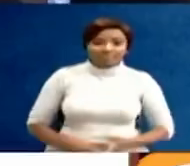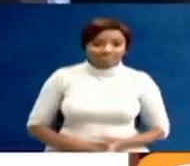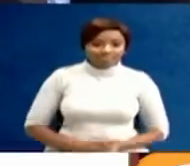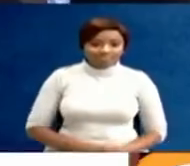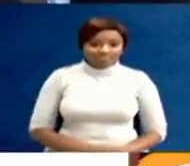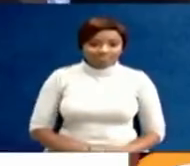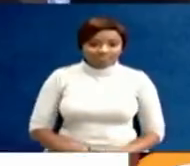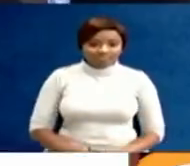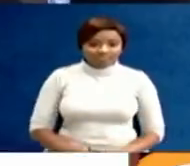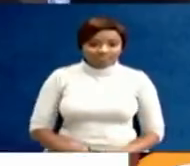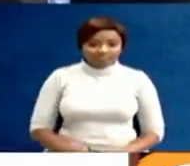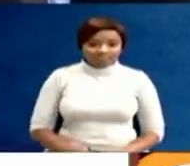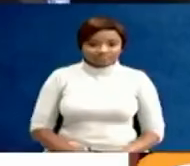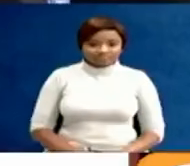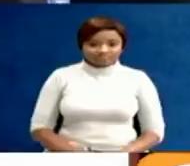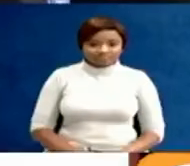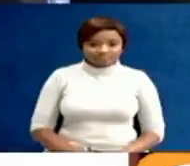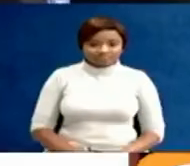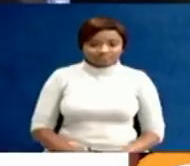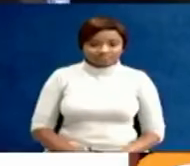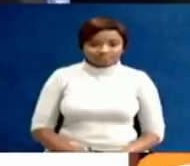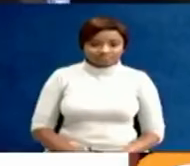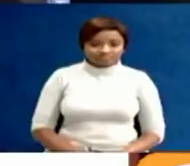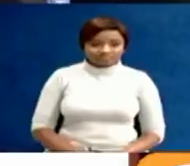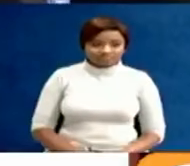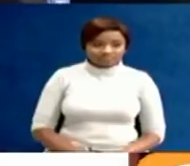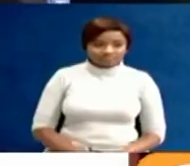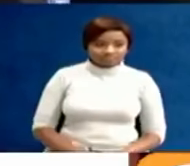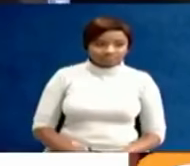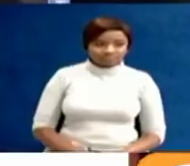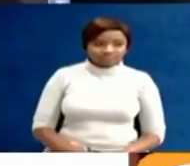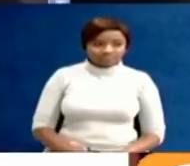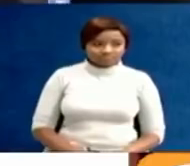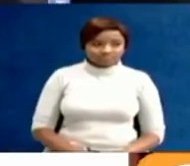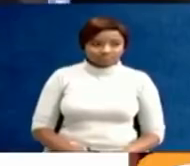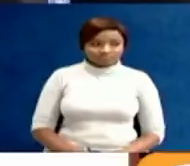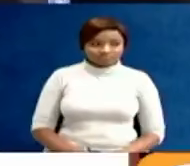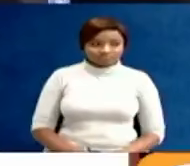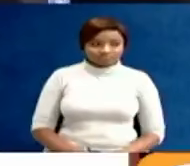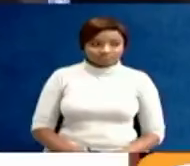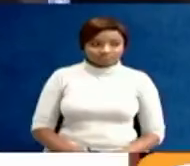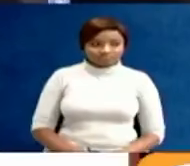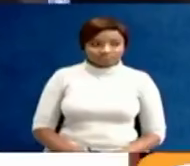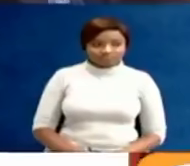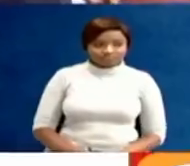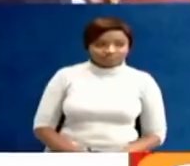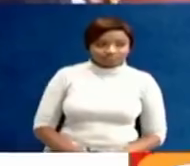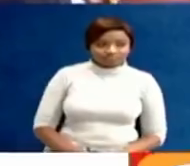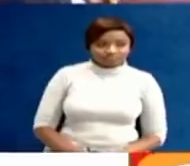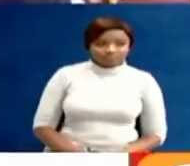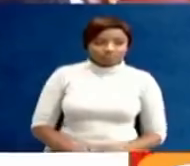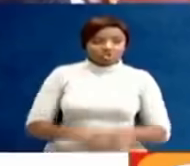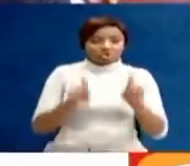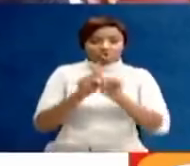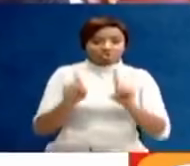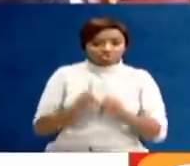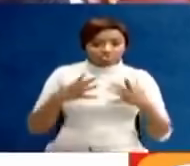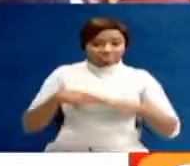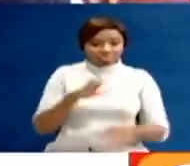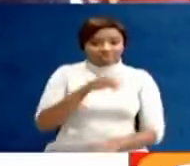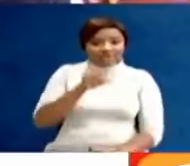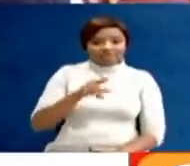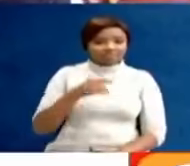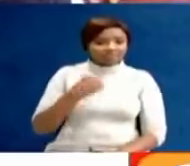na Rais wa wananchi waliposalimiana hadharani. Kisiasa, viongozi hao wangali na uchungu kutokana na jinsi Rais